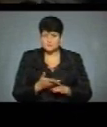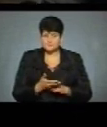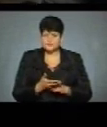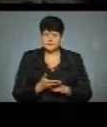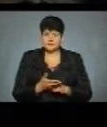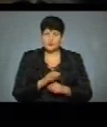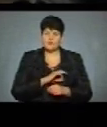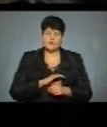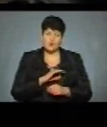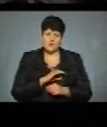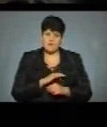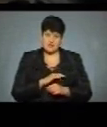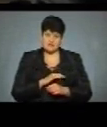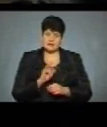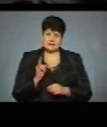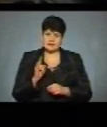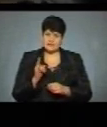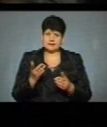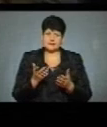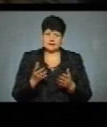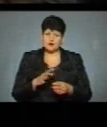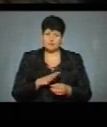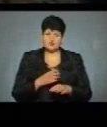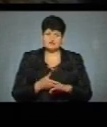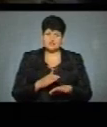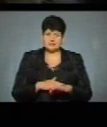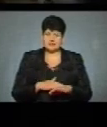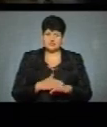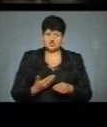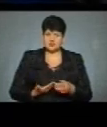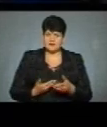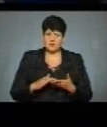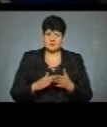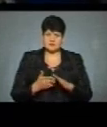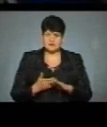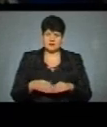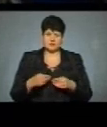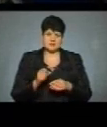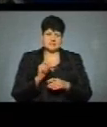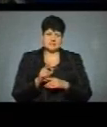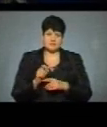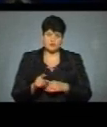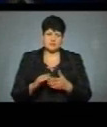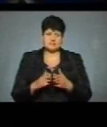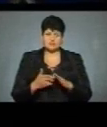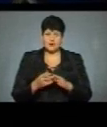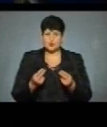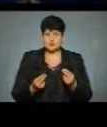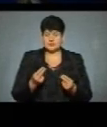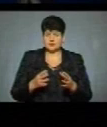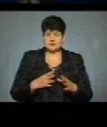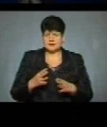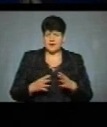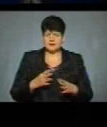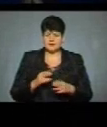у вихованні дитини, яка була у складних життєвих обставинах. Даються завдання пану ситуації, так розігрується, тренер